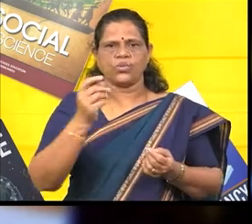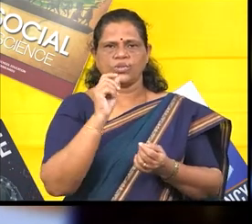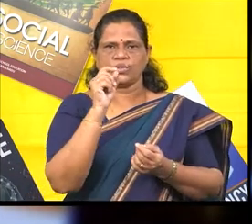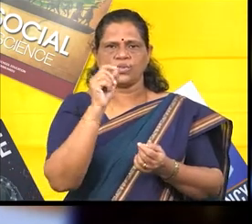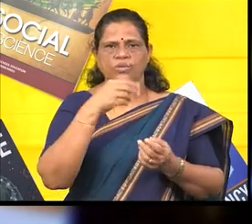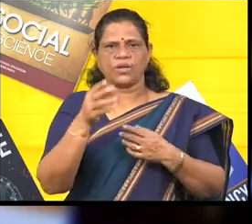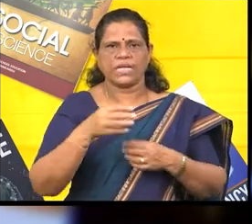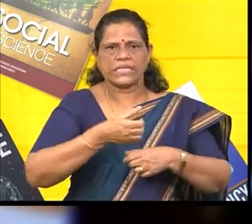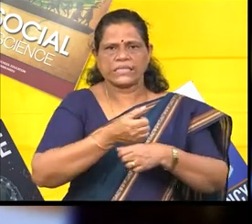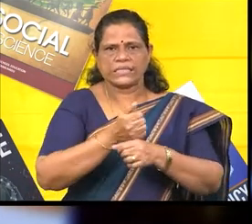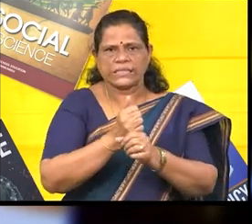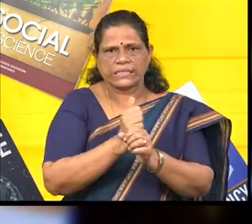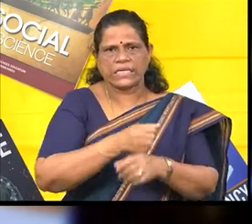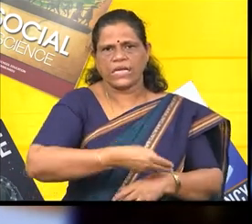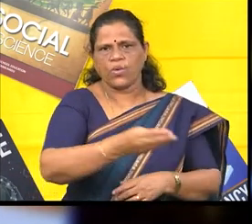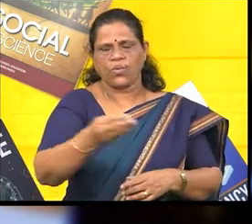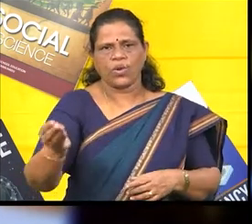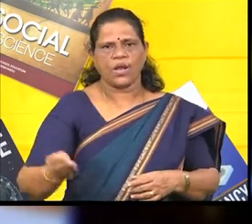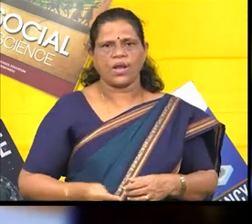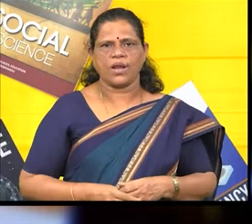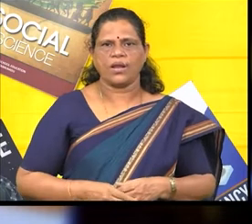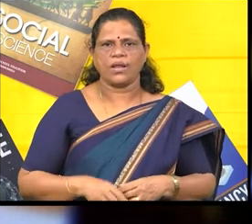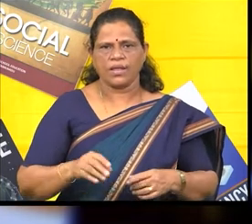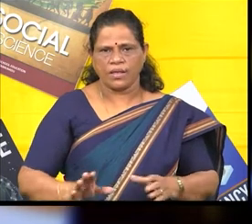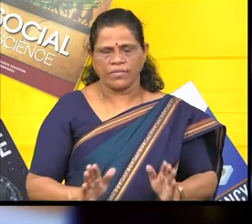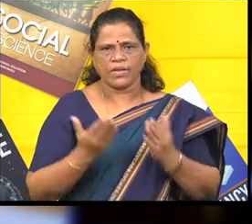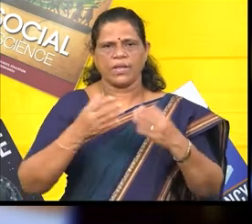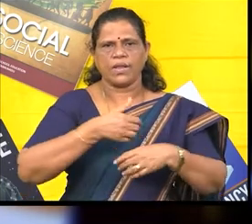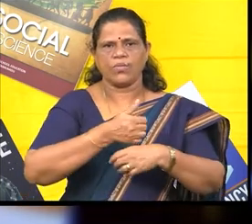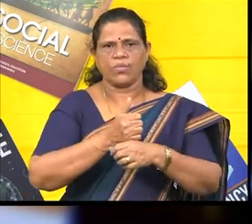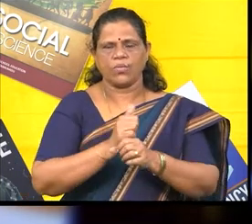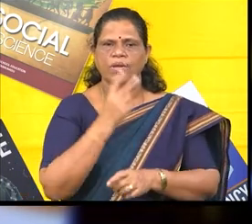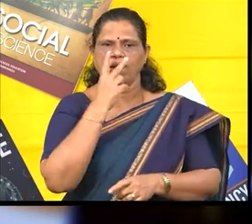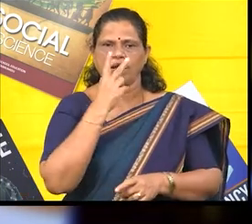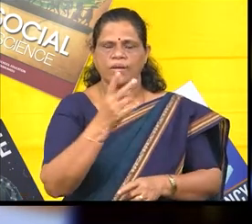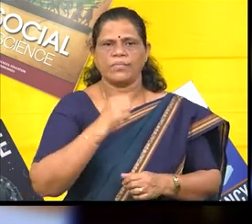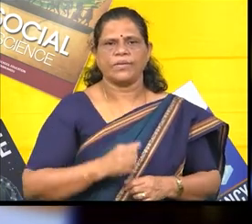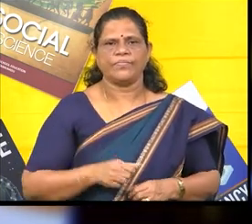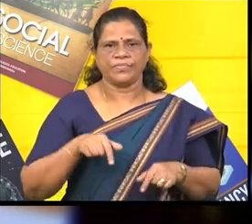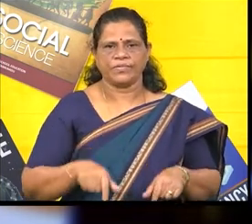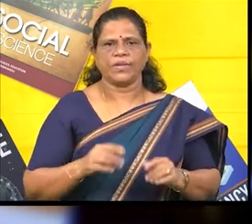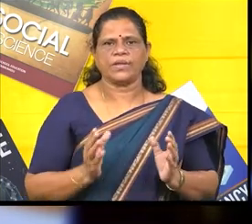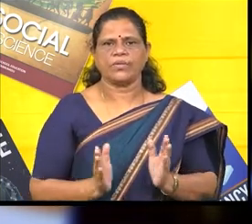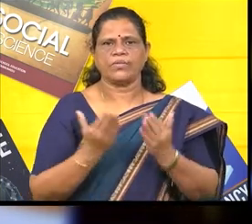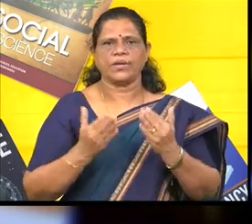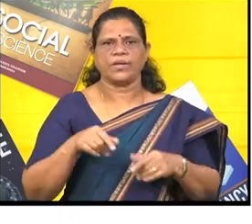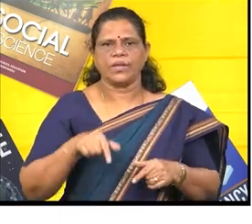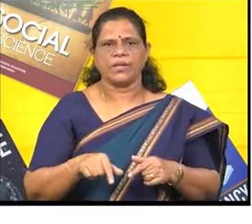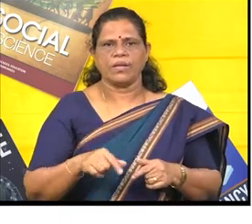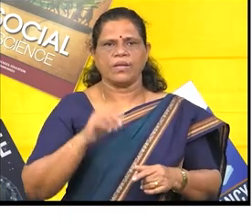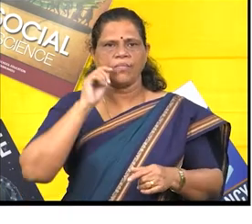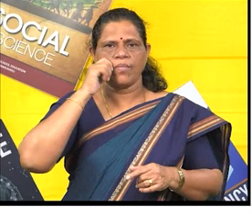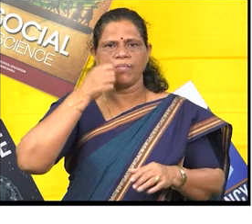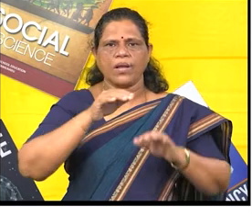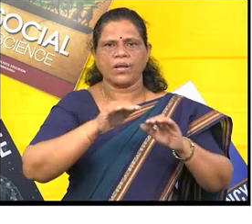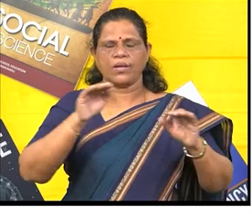பூச்சிக்கொல்லிகள், செயற்கை வேதி உரங்கள் இவற்றையெல்லாம் உருவாக்கினர், கண்டுபிடித்தனர். இவற்றை கொண்டு மக்கள்